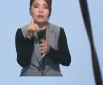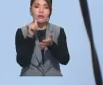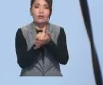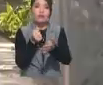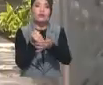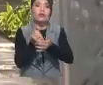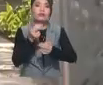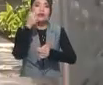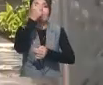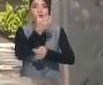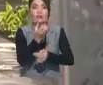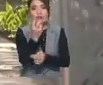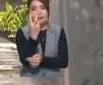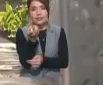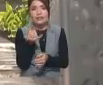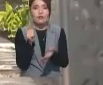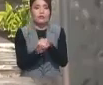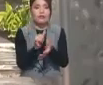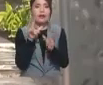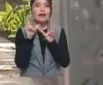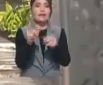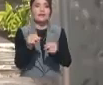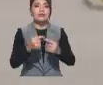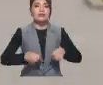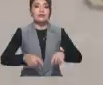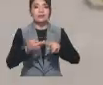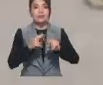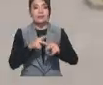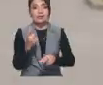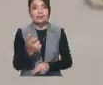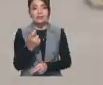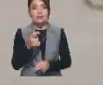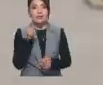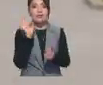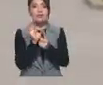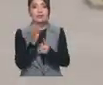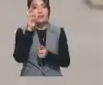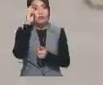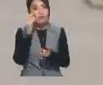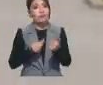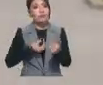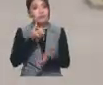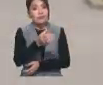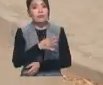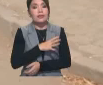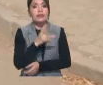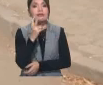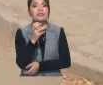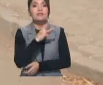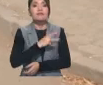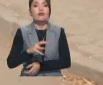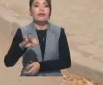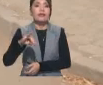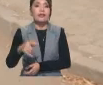года заработают еще 200, обещают в отделе жилищно-коммунального хозяйства. На эти цели из бюджета уже выделено 200 миллионов